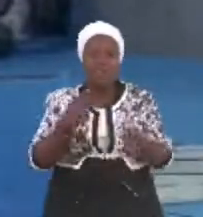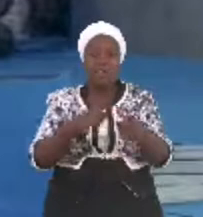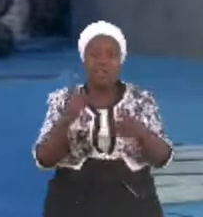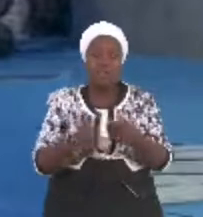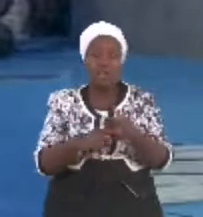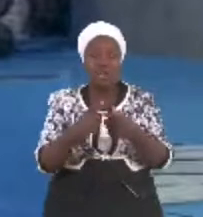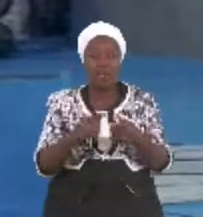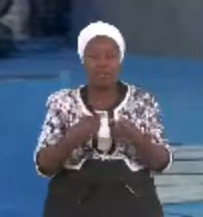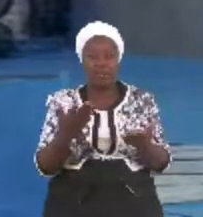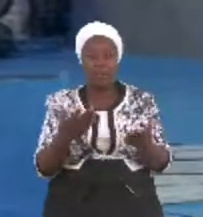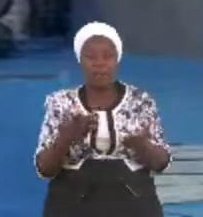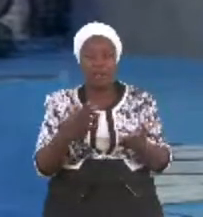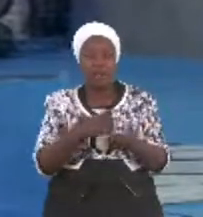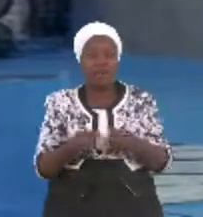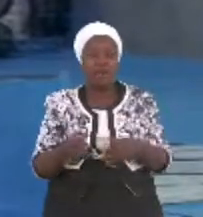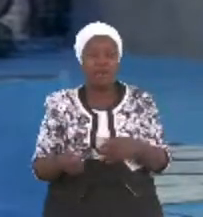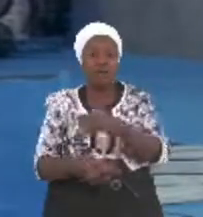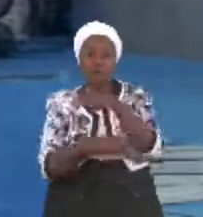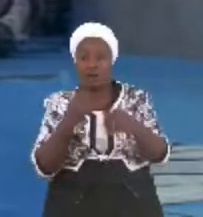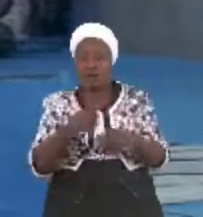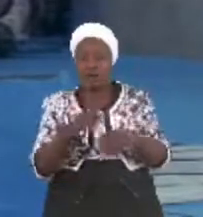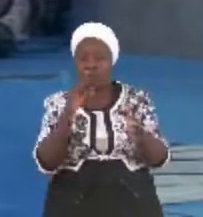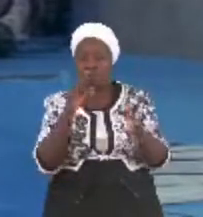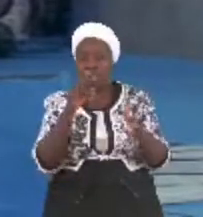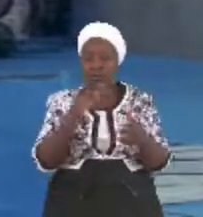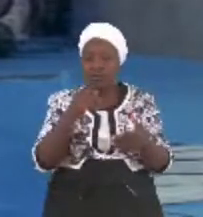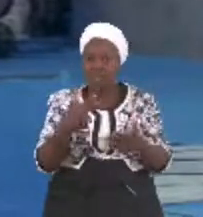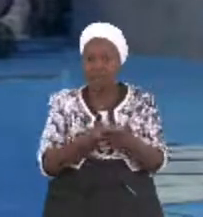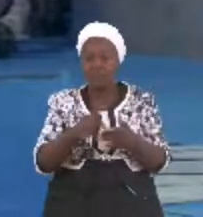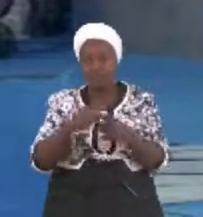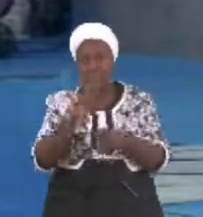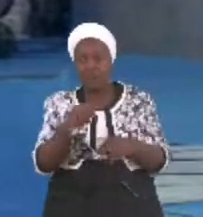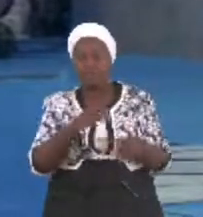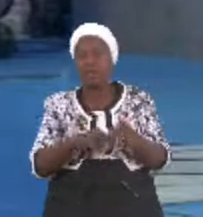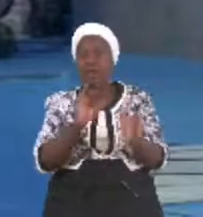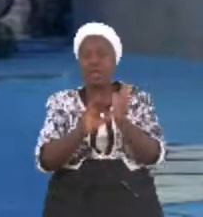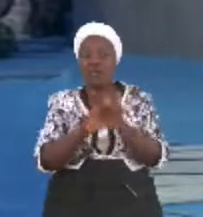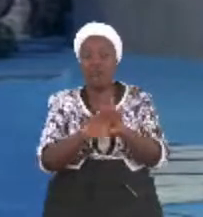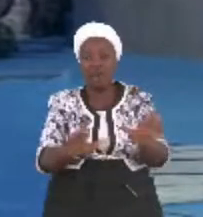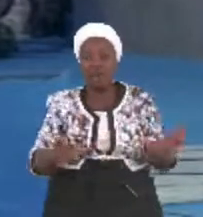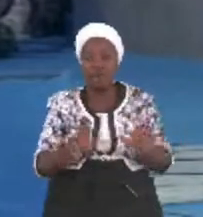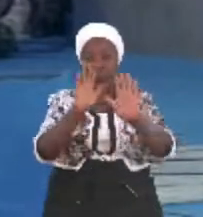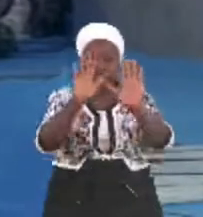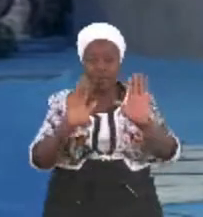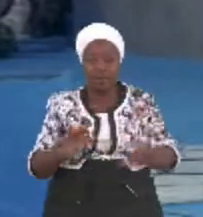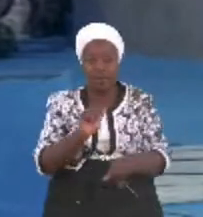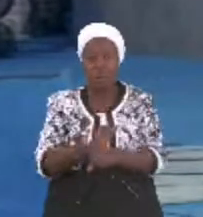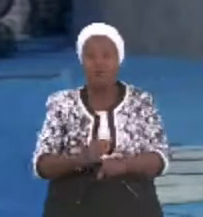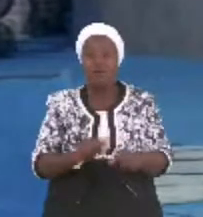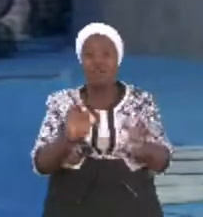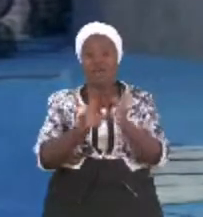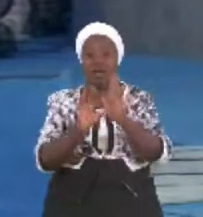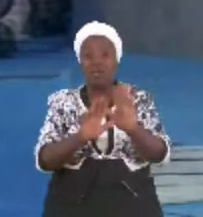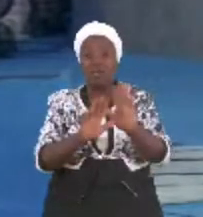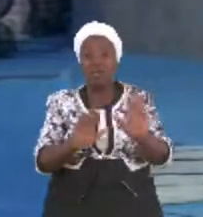aux pauvres. Confirmés. Innombrables. Les miracles innombrables, les délivrances innombrables,